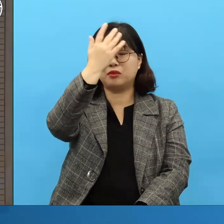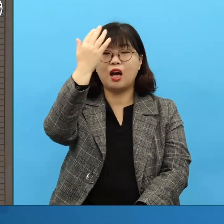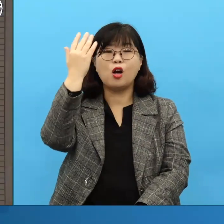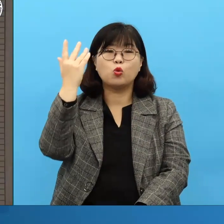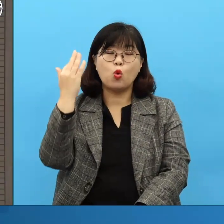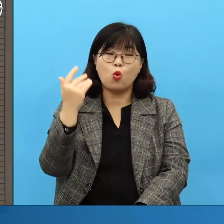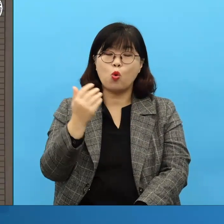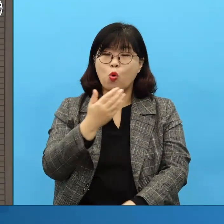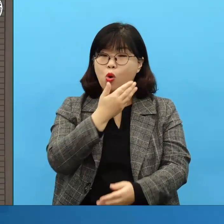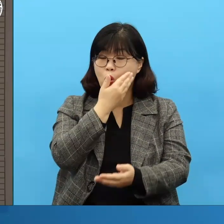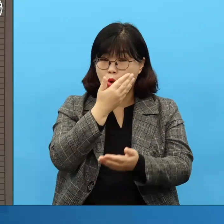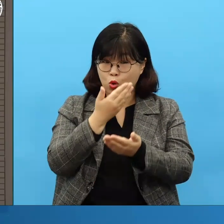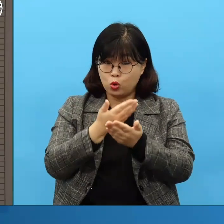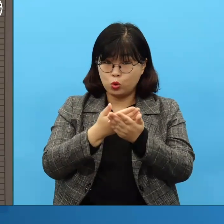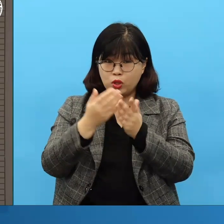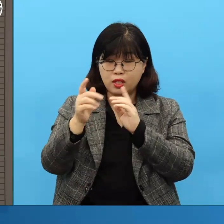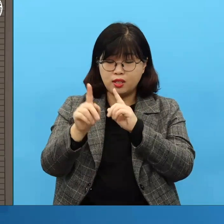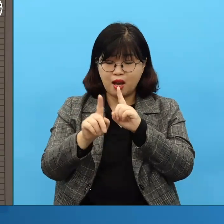아름답고